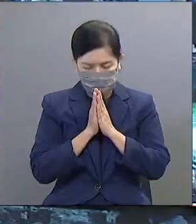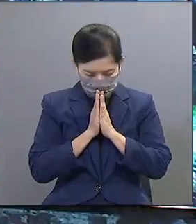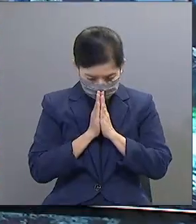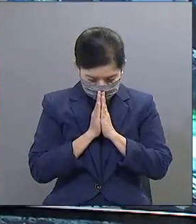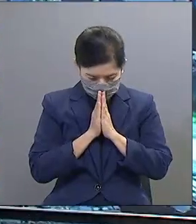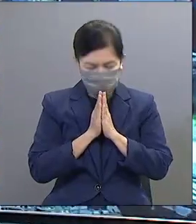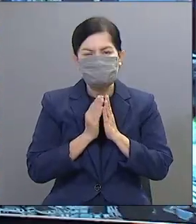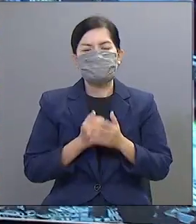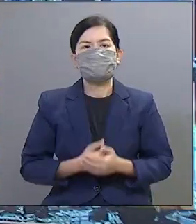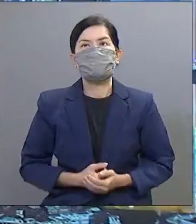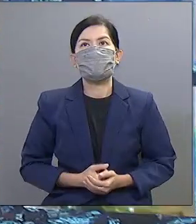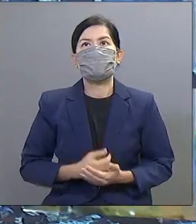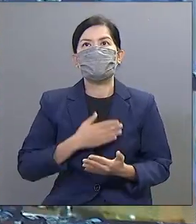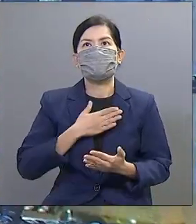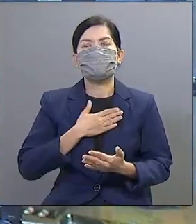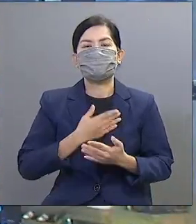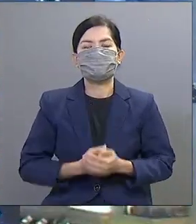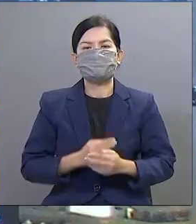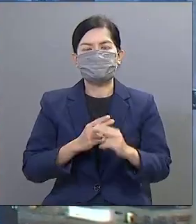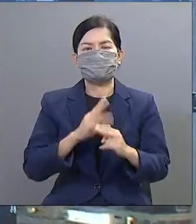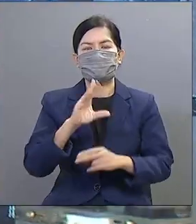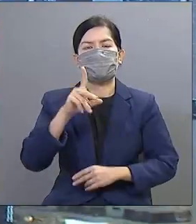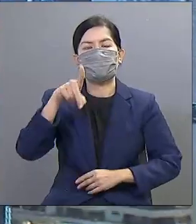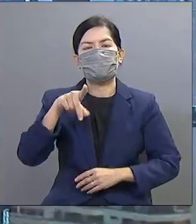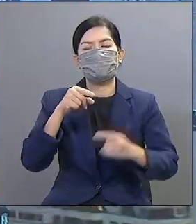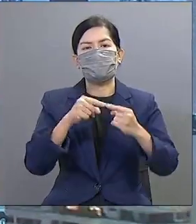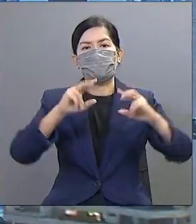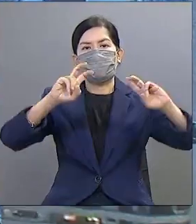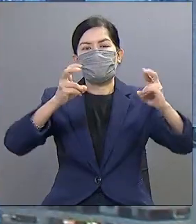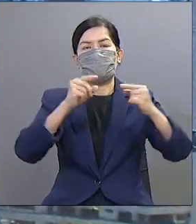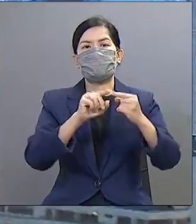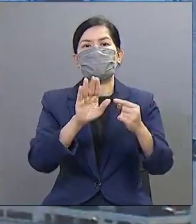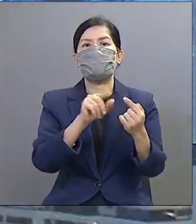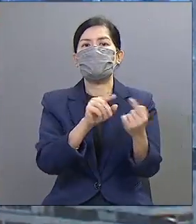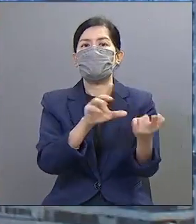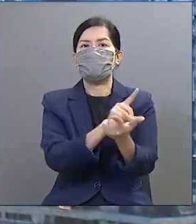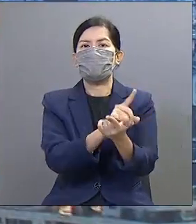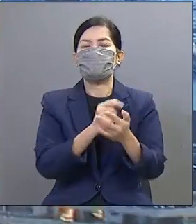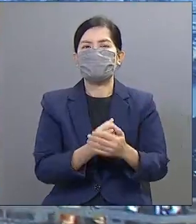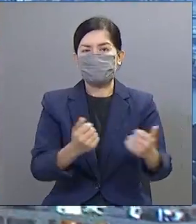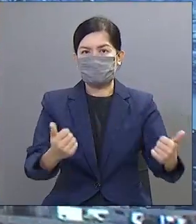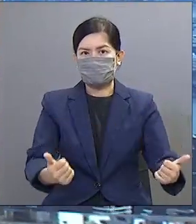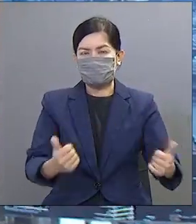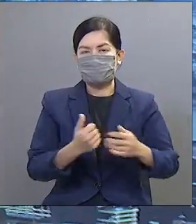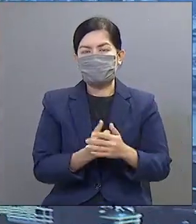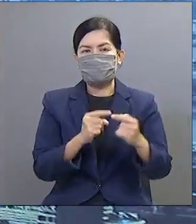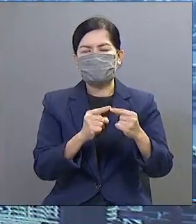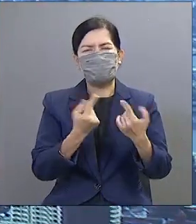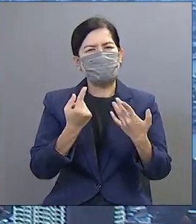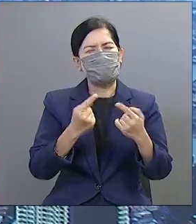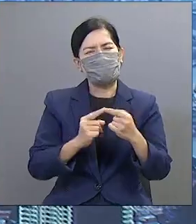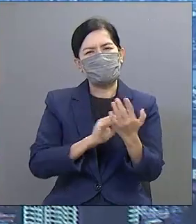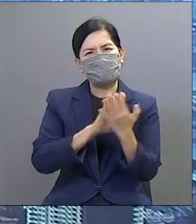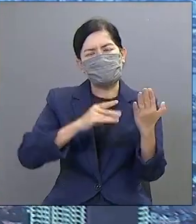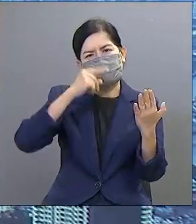สวัสดีคะคผชมพบกัดีฉัชผู้พัชชาในชุมประเด็นสัคมค่ะคุณผชมค่ะแม้ว่าาตอนนี้เองสภาพพมิอากาศบ้านเร